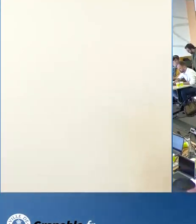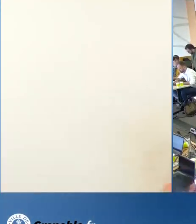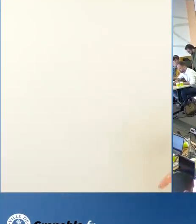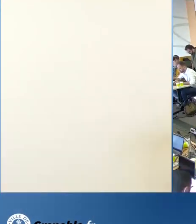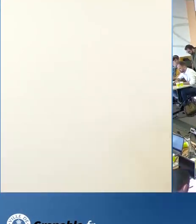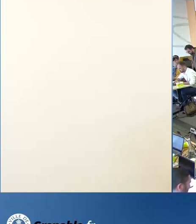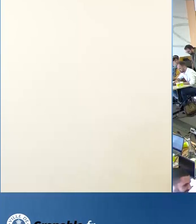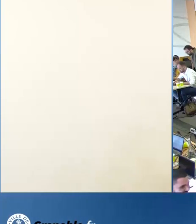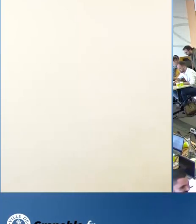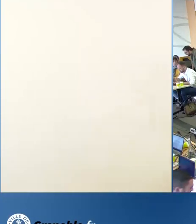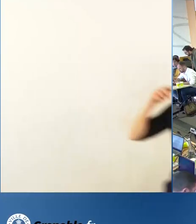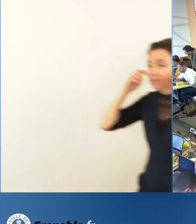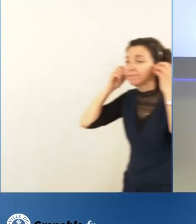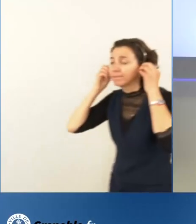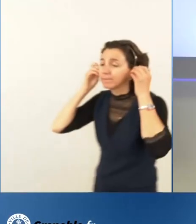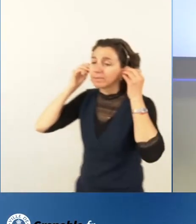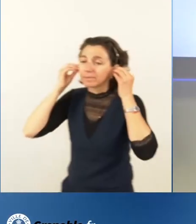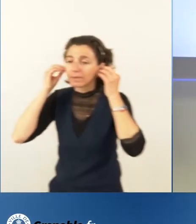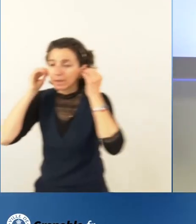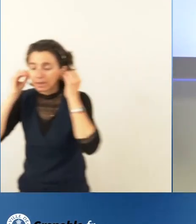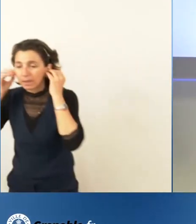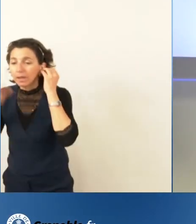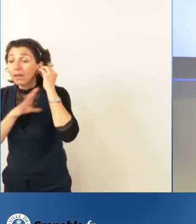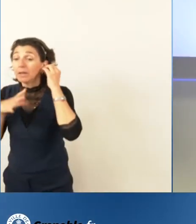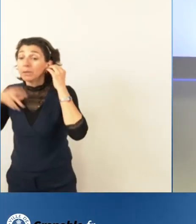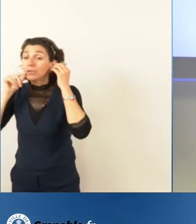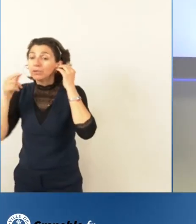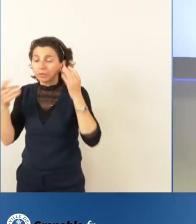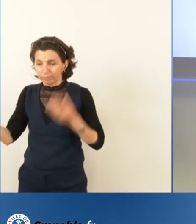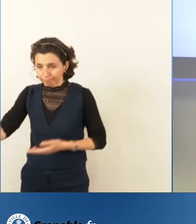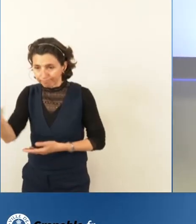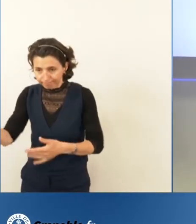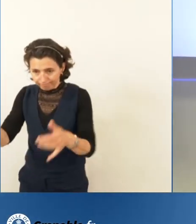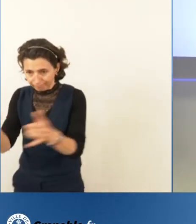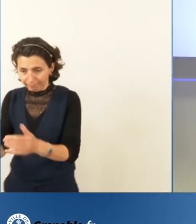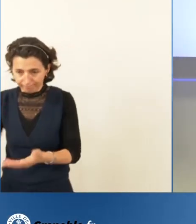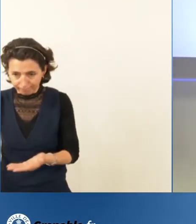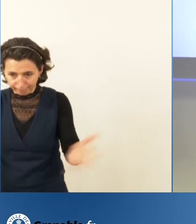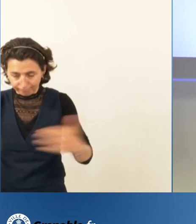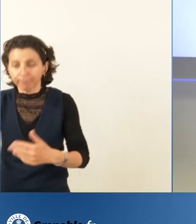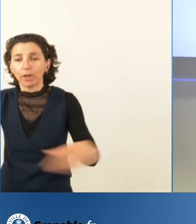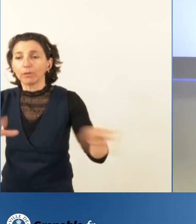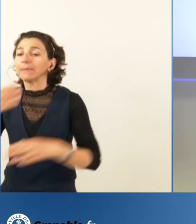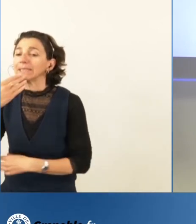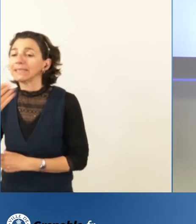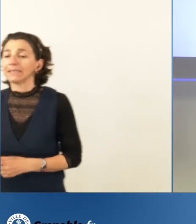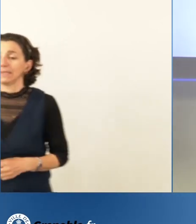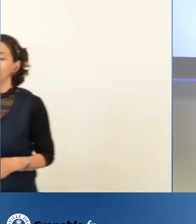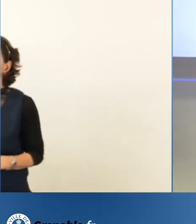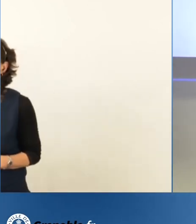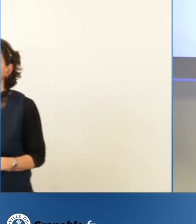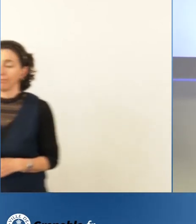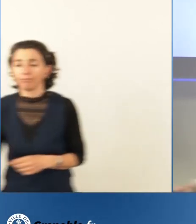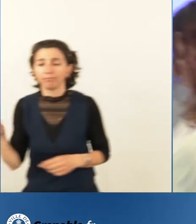mesdames et messieurs je vous invite à vous asseoir je remercie les asseuses en l'occurrence et le